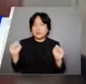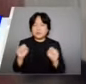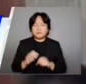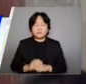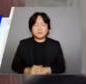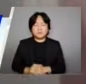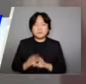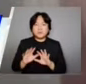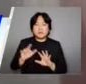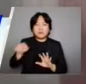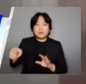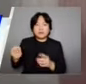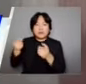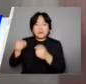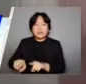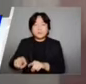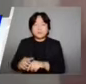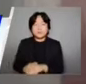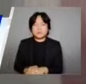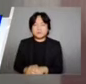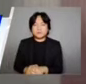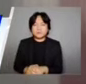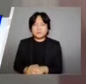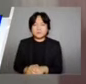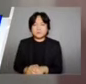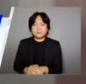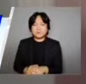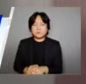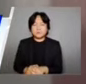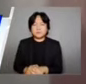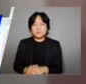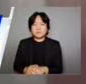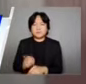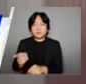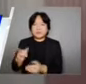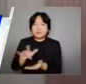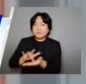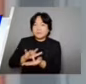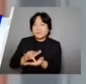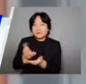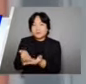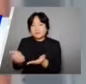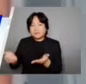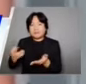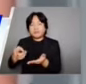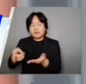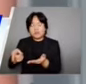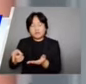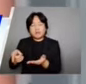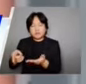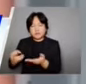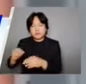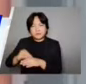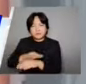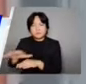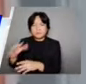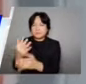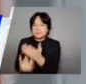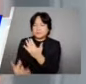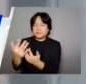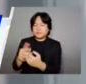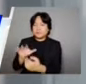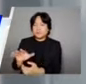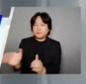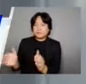po nangyayari sa mga medical supplies po na nandoon. Yung area nga po na